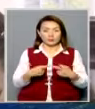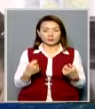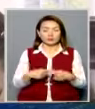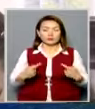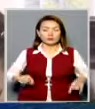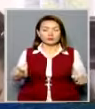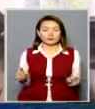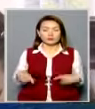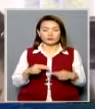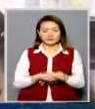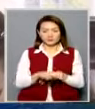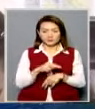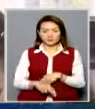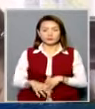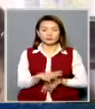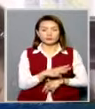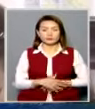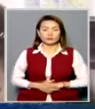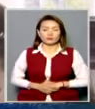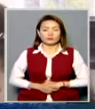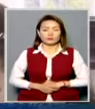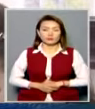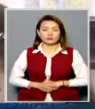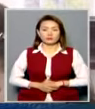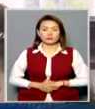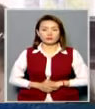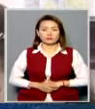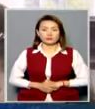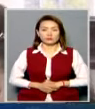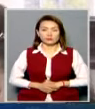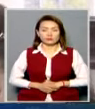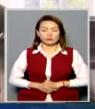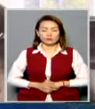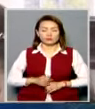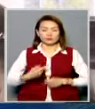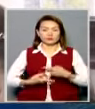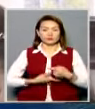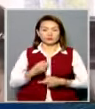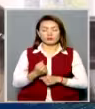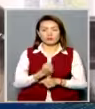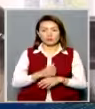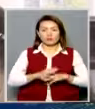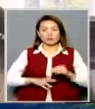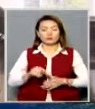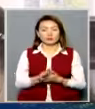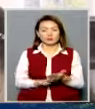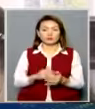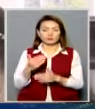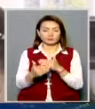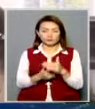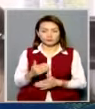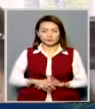кестені дамытып, үйретіп, осы атадан балаға қалдырып жатқан осы өнерімізді әрі қарай дәріптеу